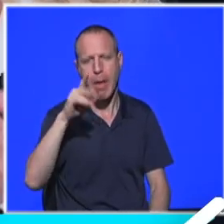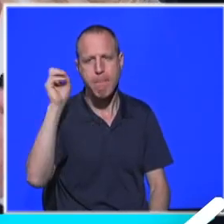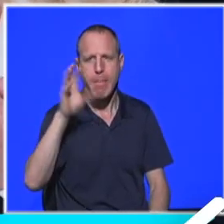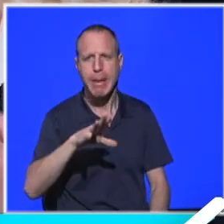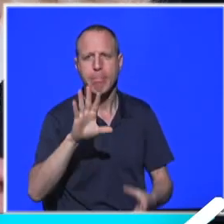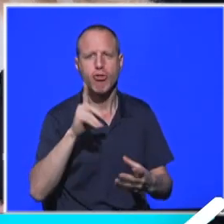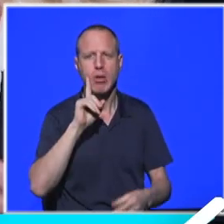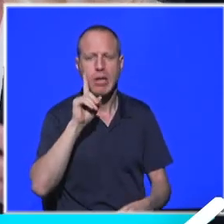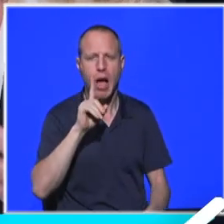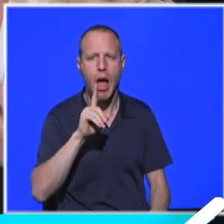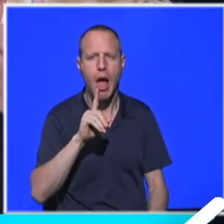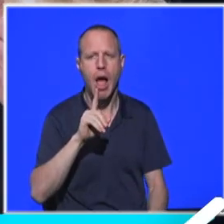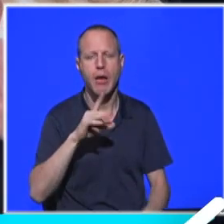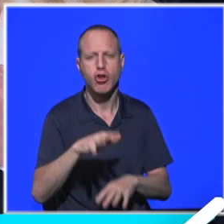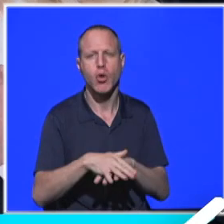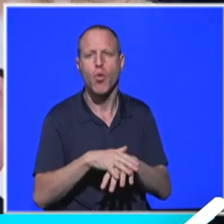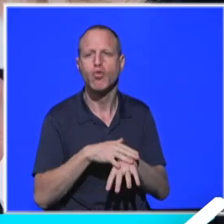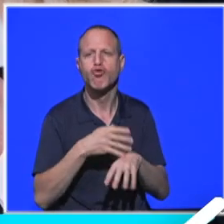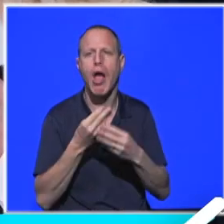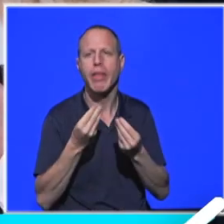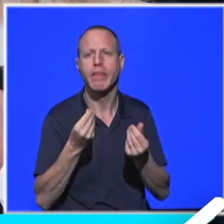ממה שנקרא מתחושת